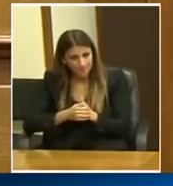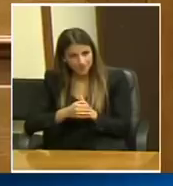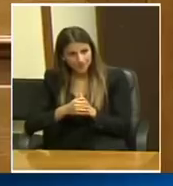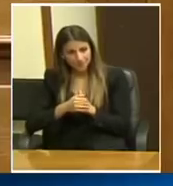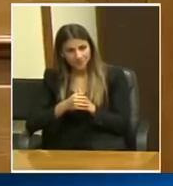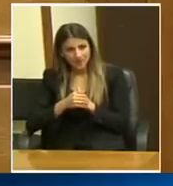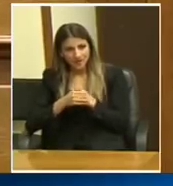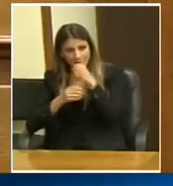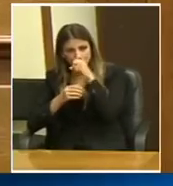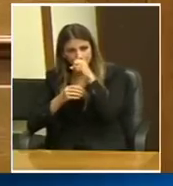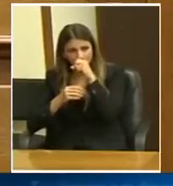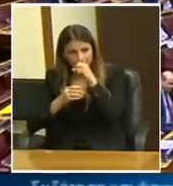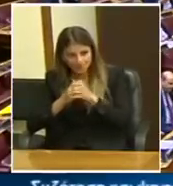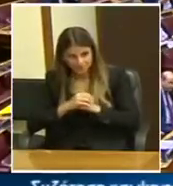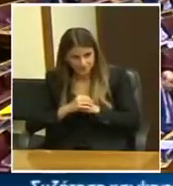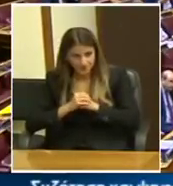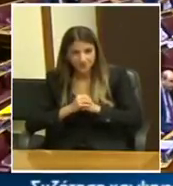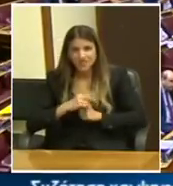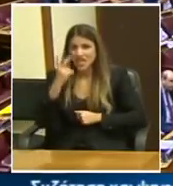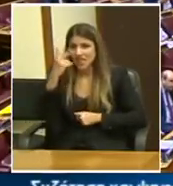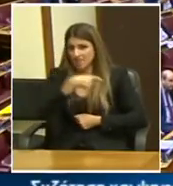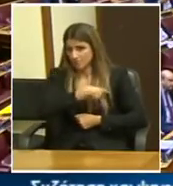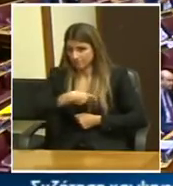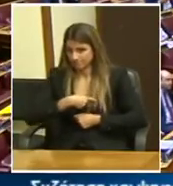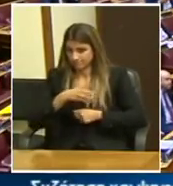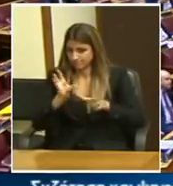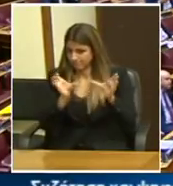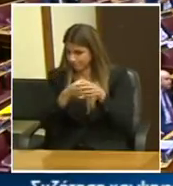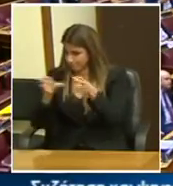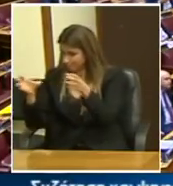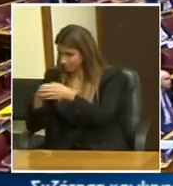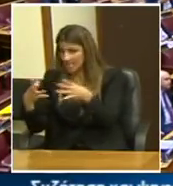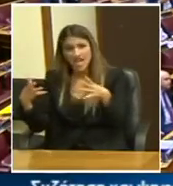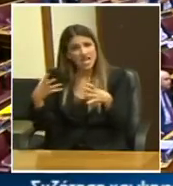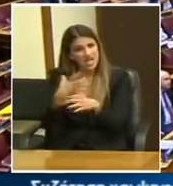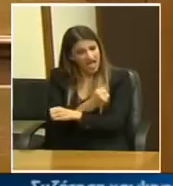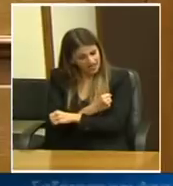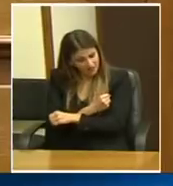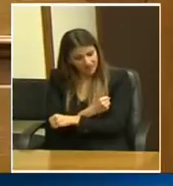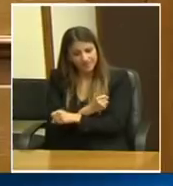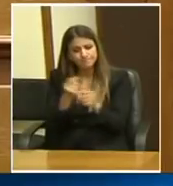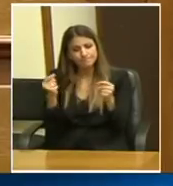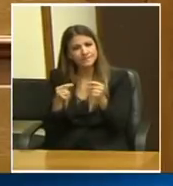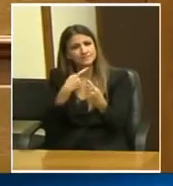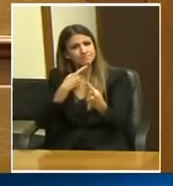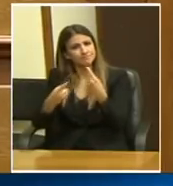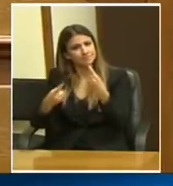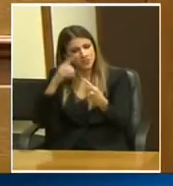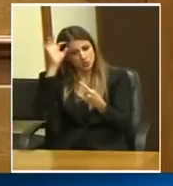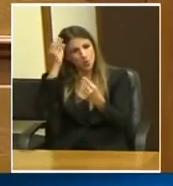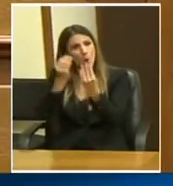Έχει λίγο περισσότερο από εσάς. Λοιπόν, 2 ηγέτες λοιπόν με μυαλό στο κεφάλι τους για να επιλύσουν μια διένεξη που στερούσε διπλωματικό και πολιτικό